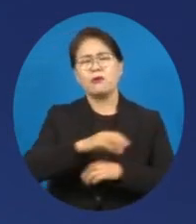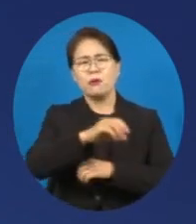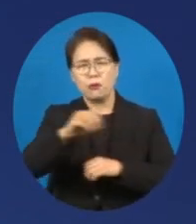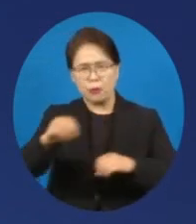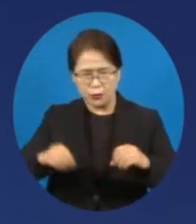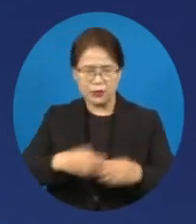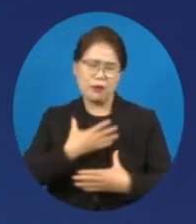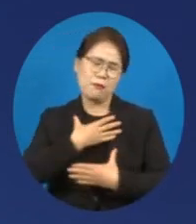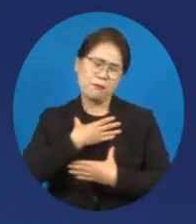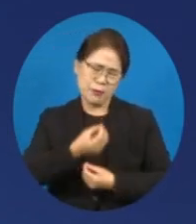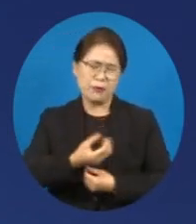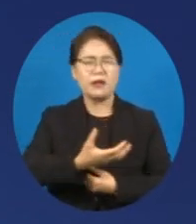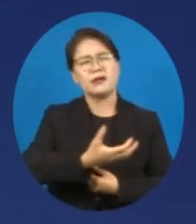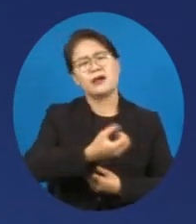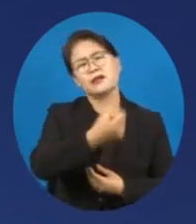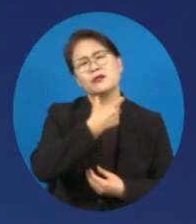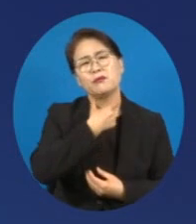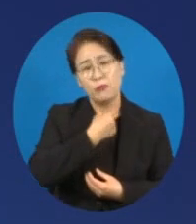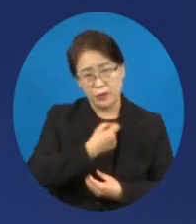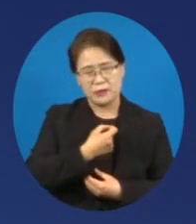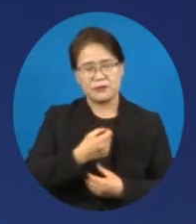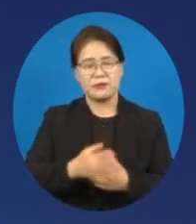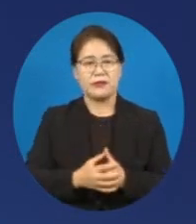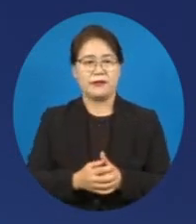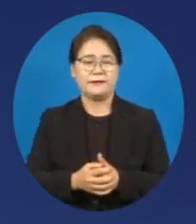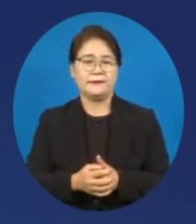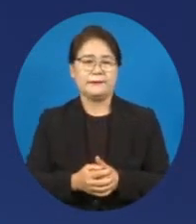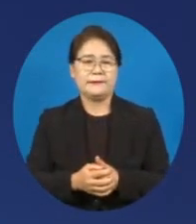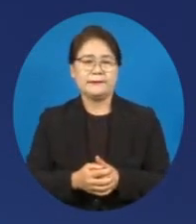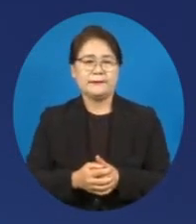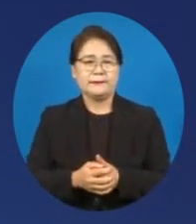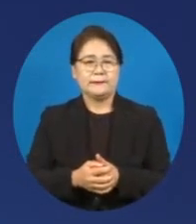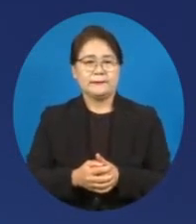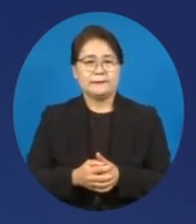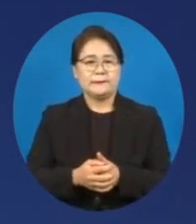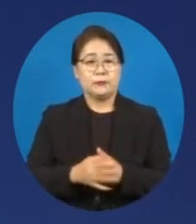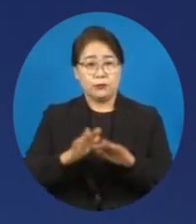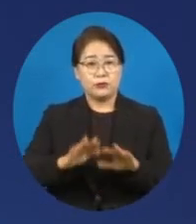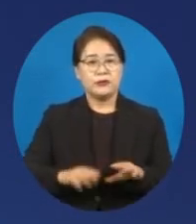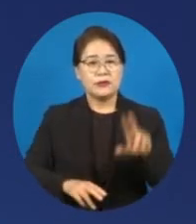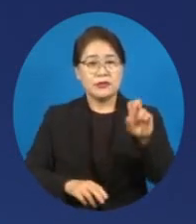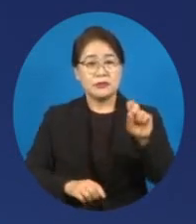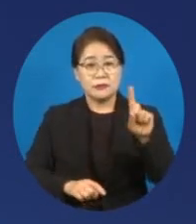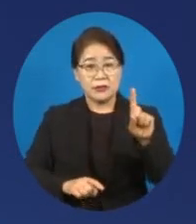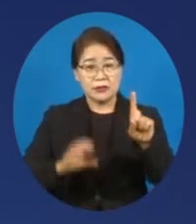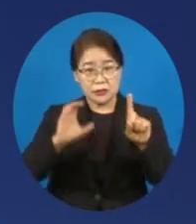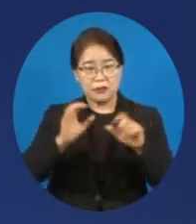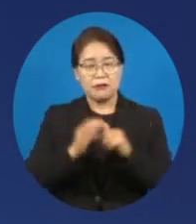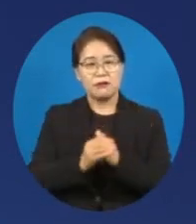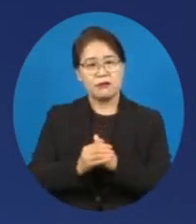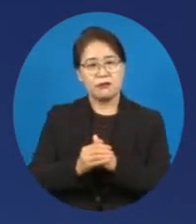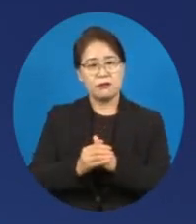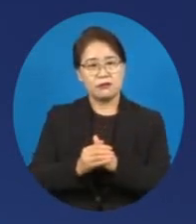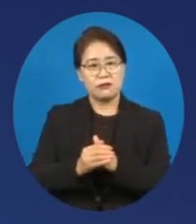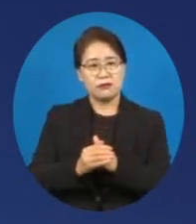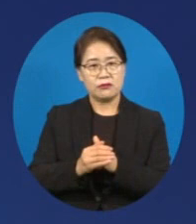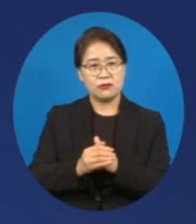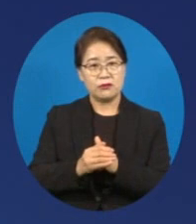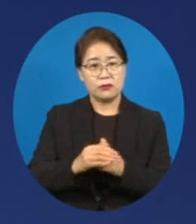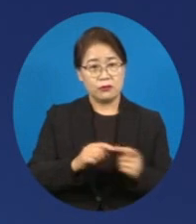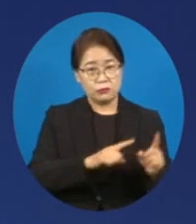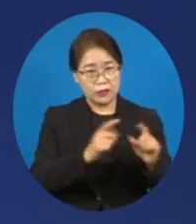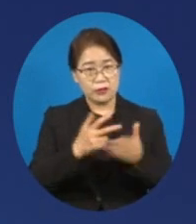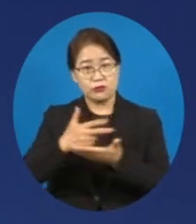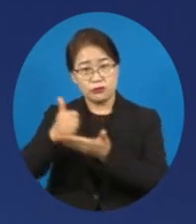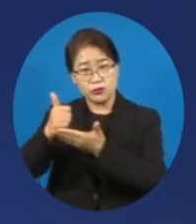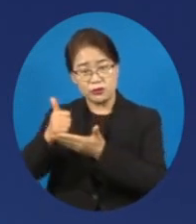평안 평강에 관한 말씀을 하셨다는 거예요 21절도 보게 되면요 예수님은 부활하신 자신의 몸을